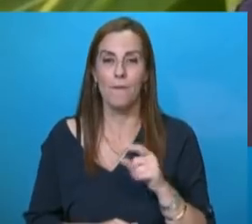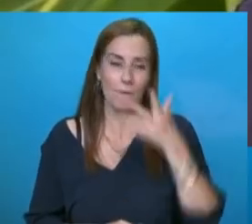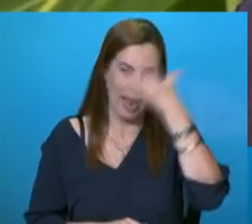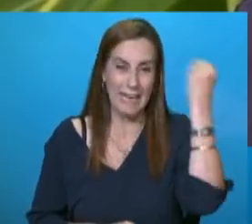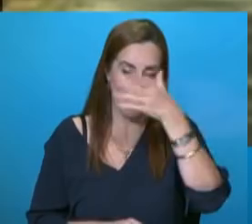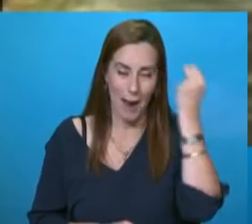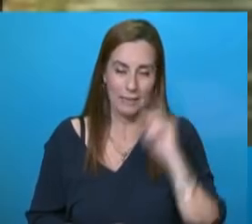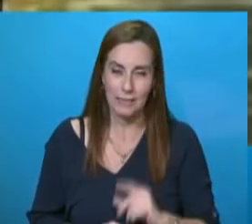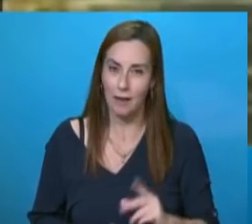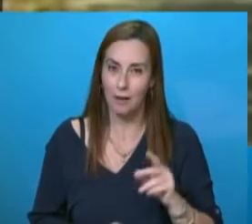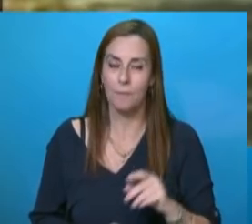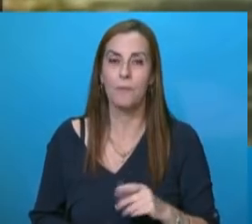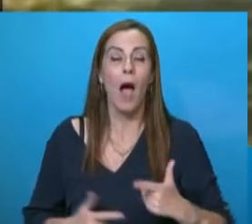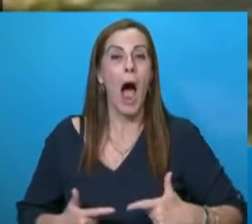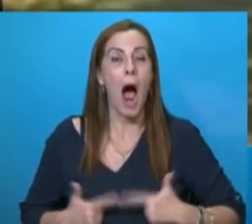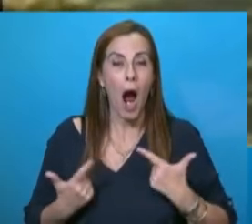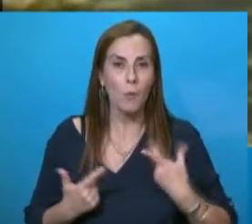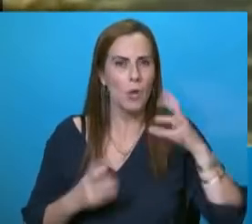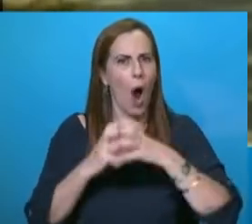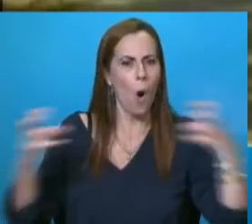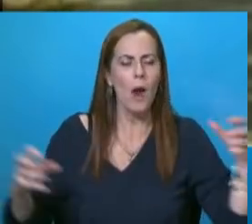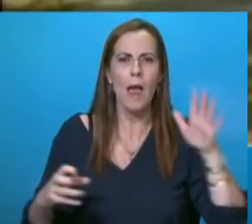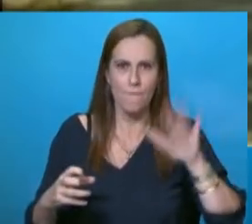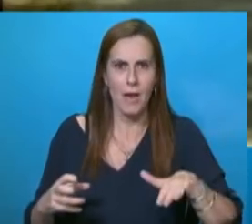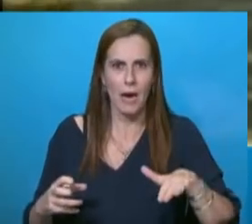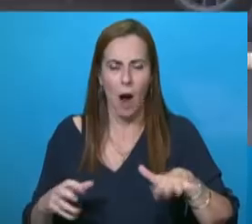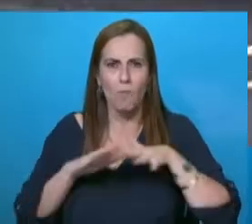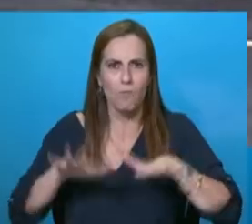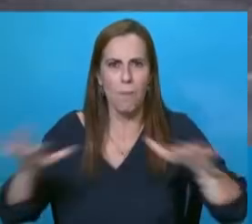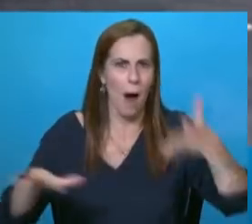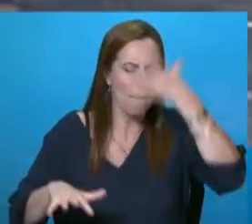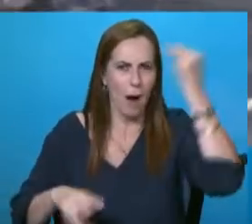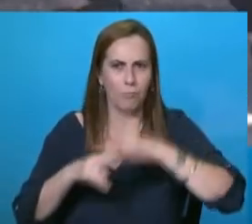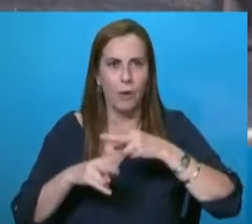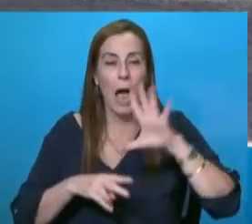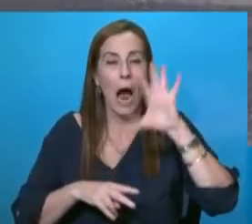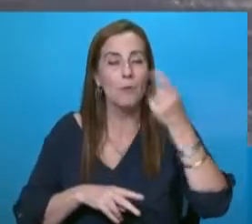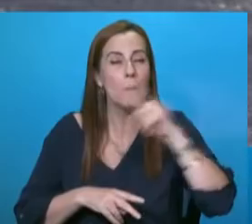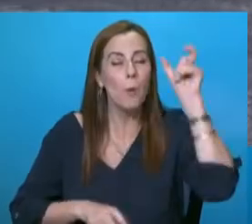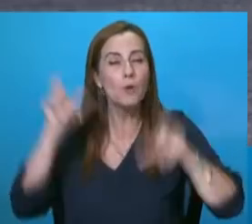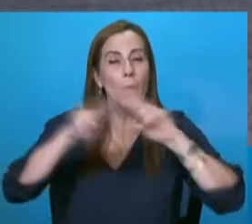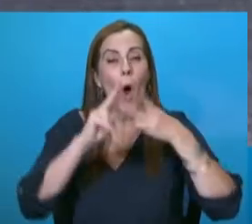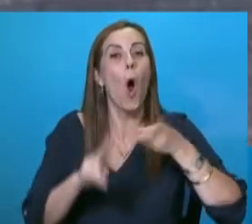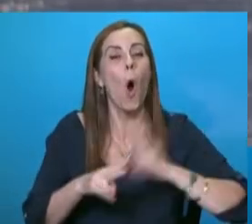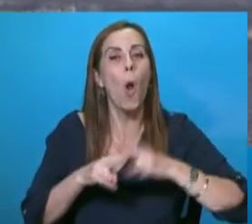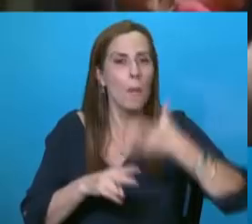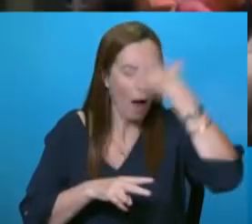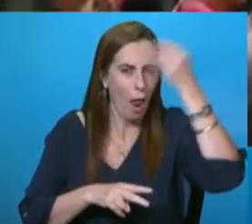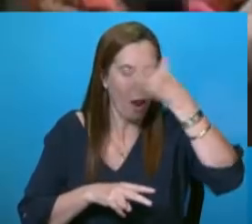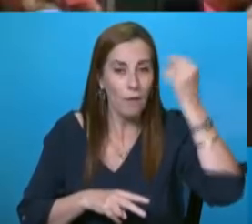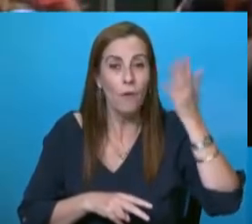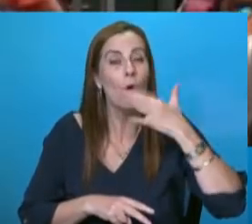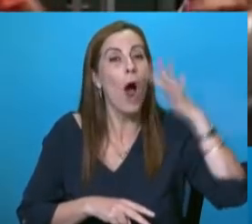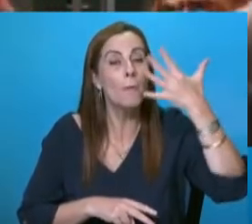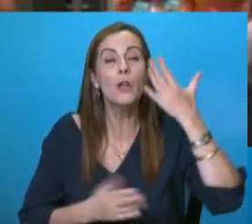במחלת אלצהיימר. תוחלת החיים עלתה ועימה גם המימדים של המגפה הזאת. 50 מיליון בני אדם בעולם חולים באלצהיימר, בעוד